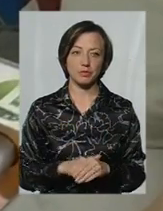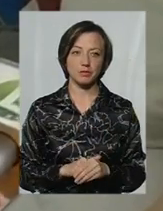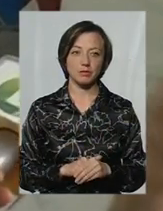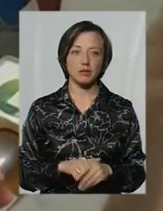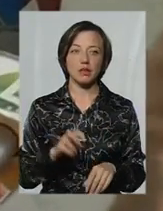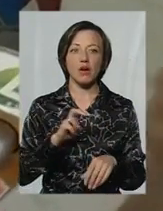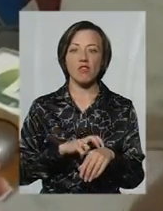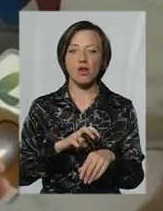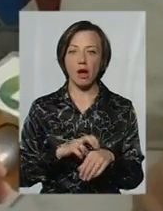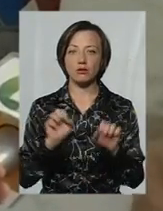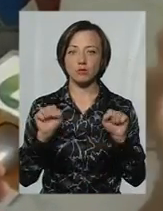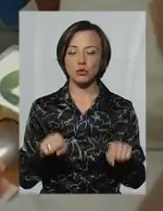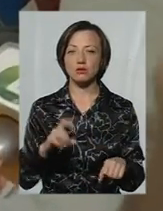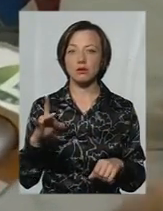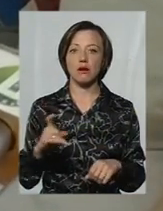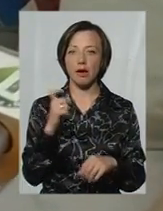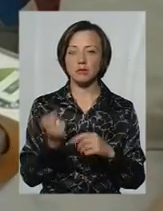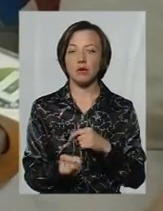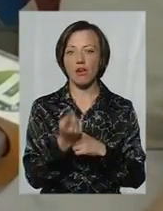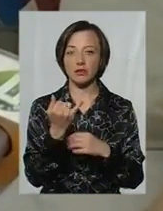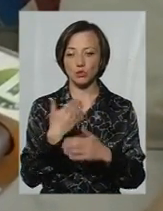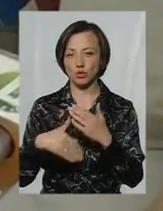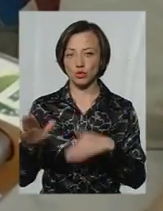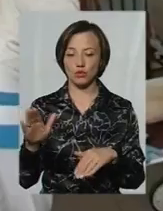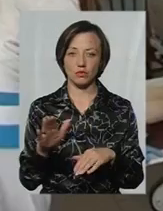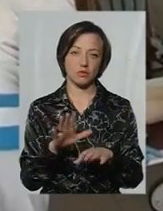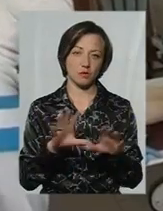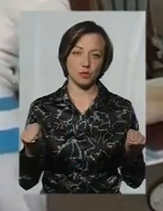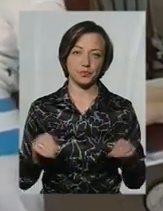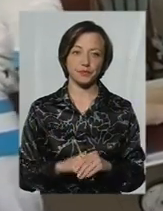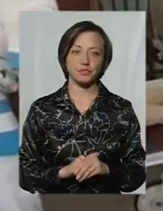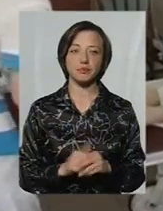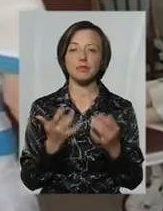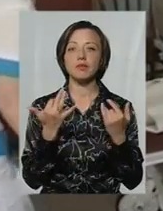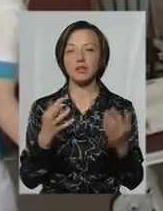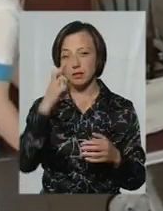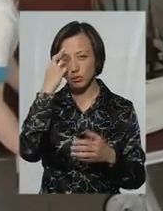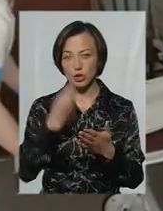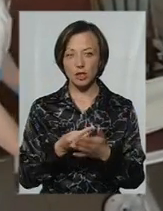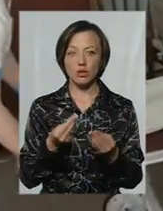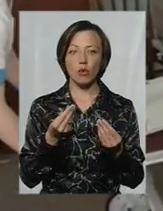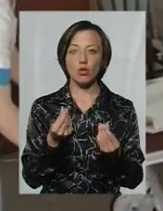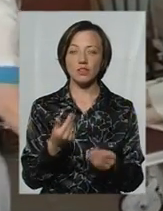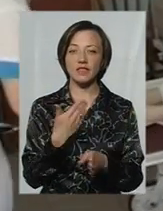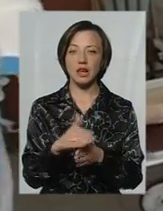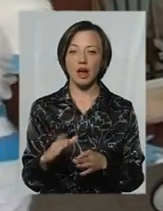Врач може раз з'явитися і ушов, і все, з кінцями. Скільки ж бюджетних коштів виділяється на ліжко-місце обласної лікарні?